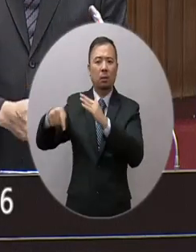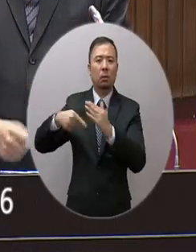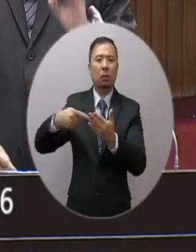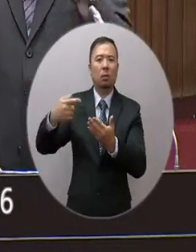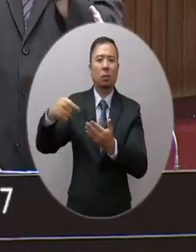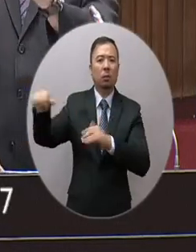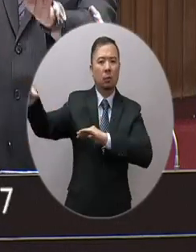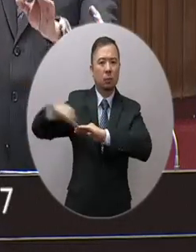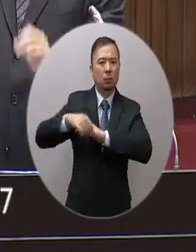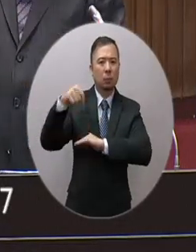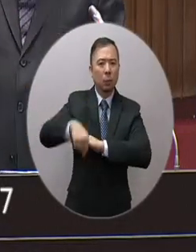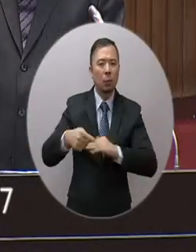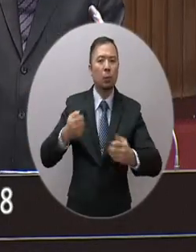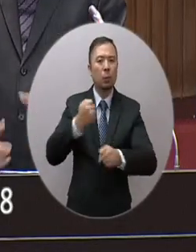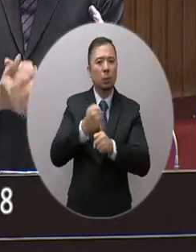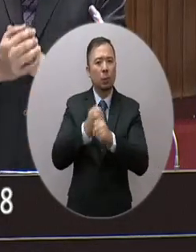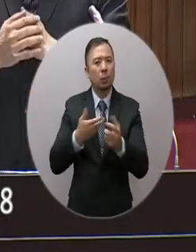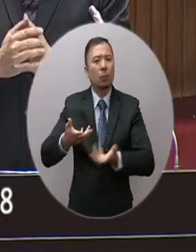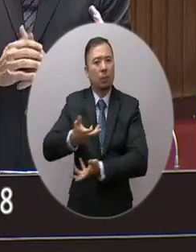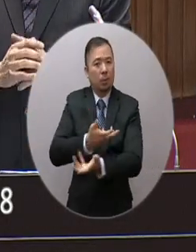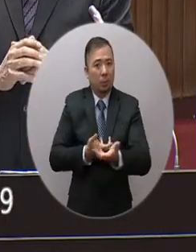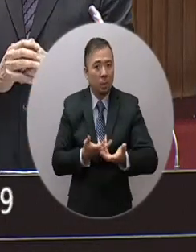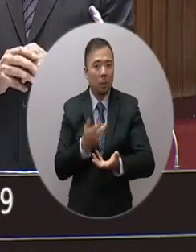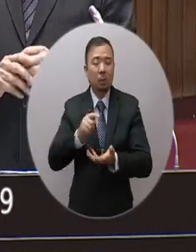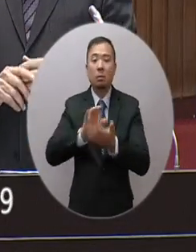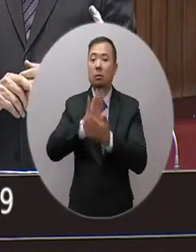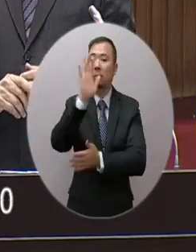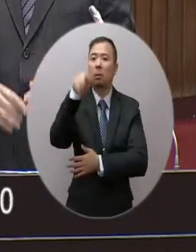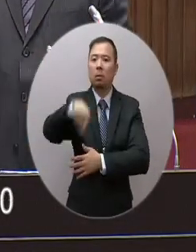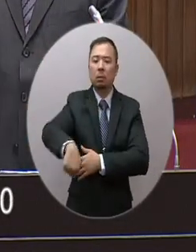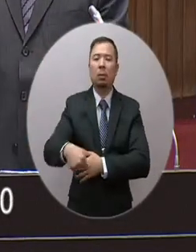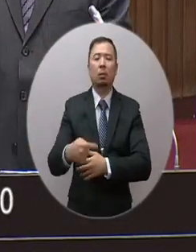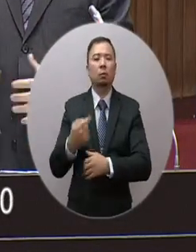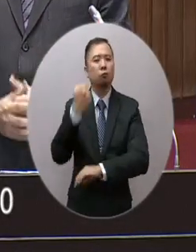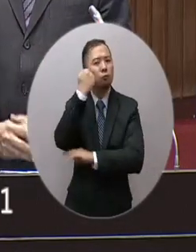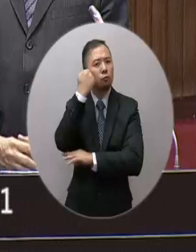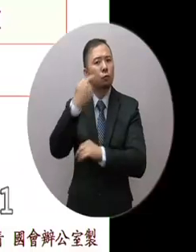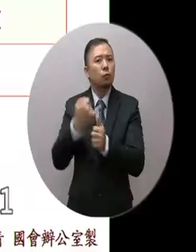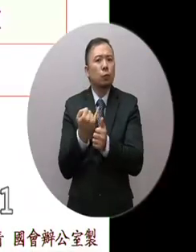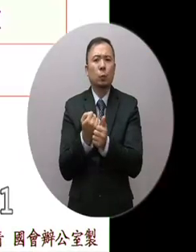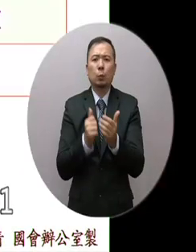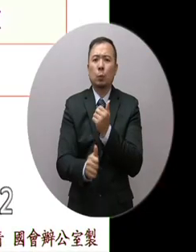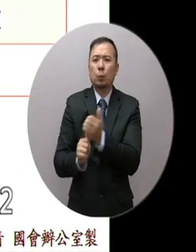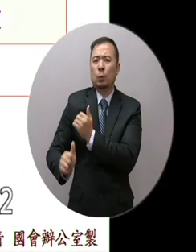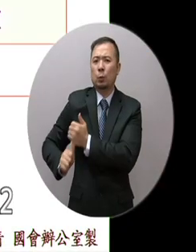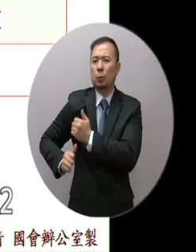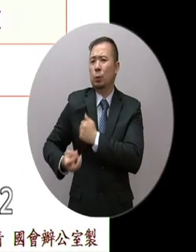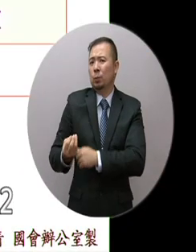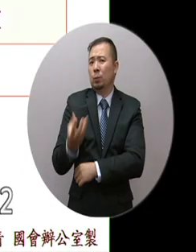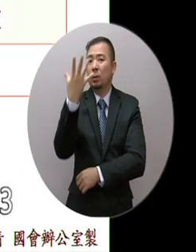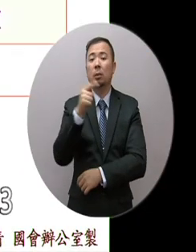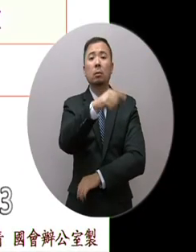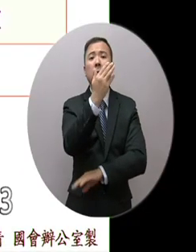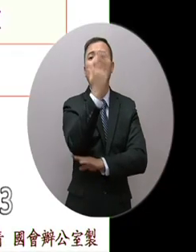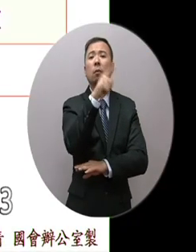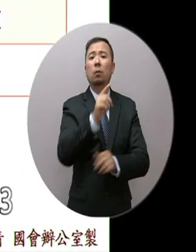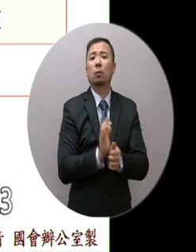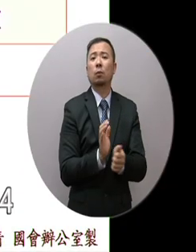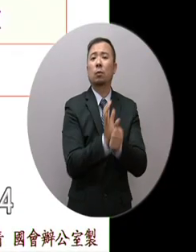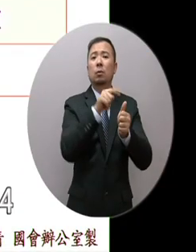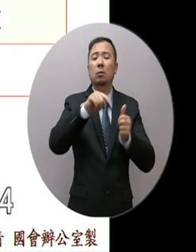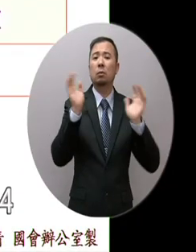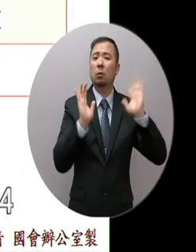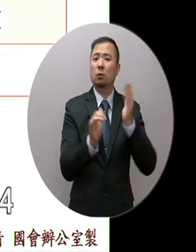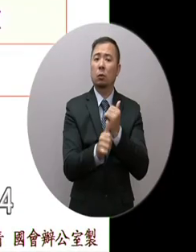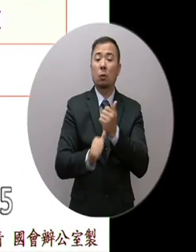改变人流，还有未来才可以实现结婚育子的希望。咱政府不是在鼓励人生囝吗？你无工作机会，人